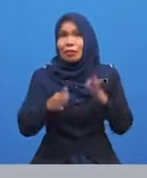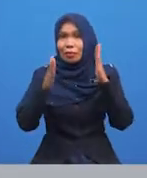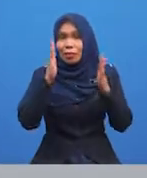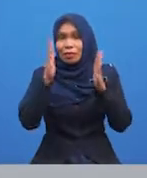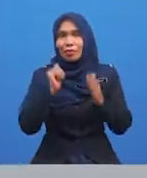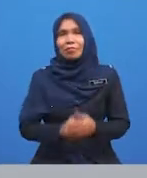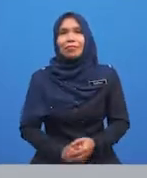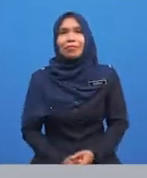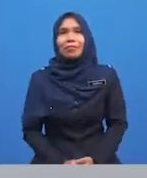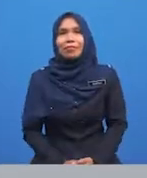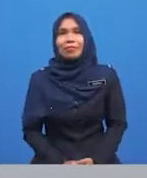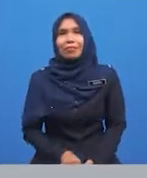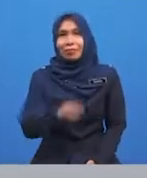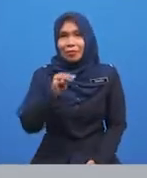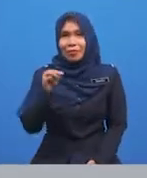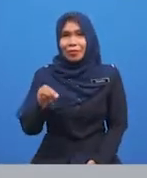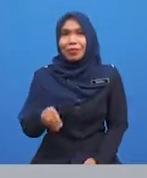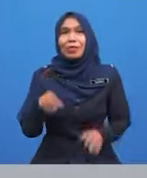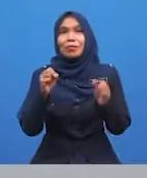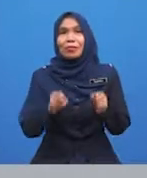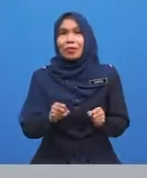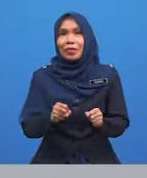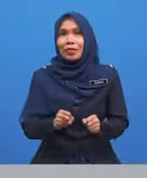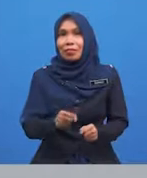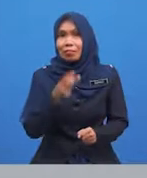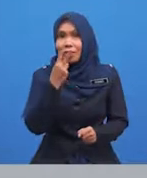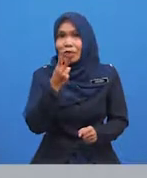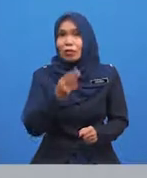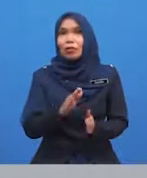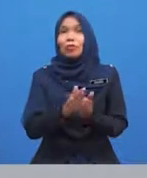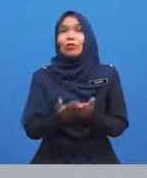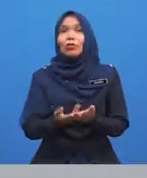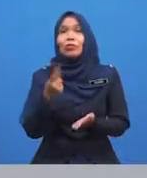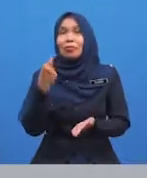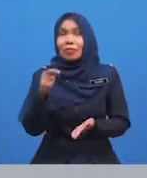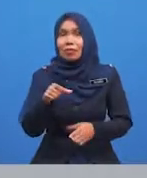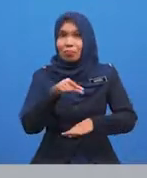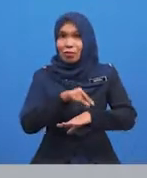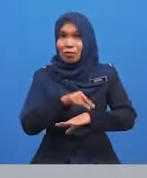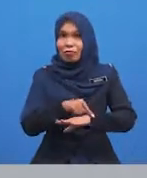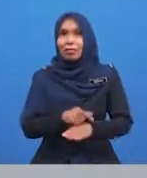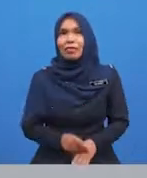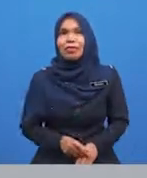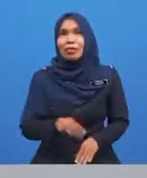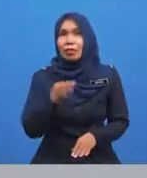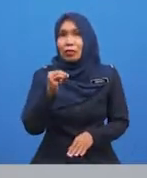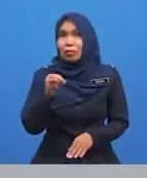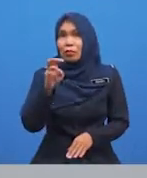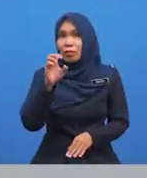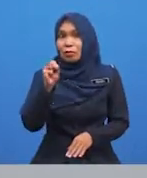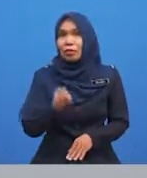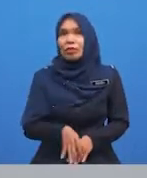Tingkatan 1. Murid-murid boleh merujuk buku teks Geografi Tingkatan 1 pada muka surat